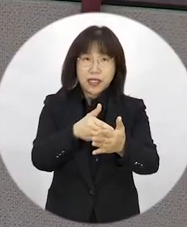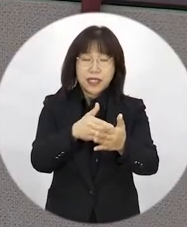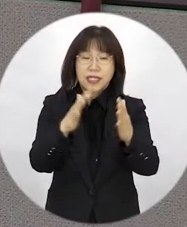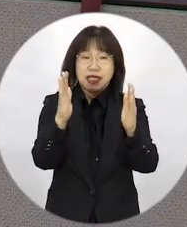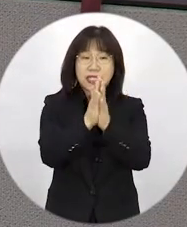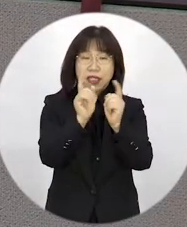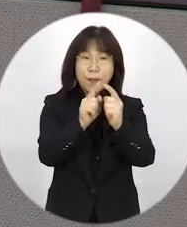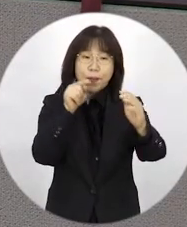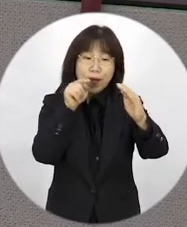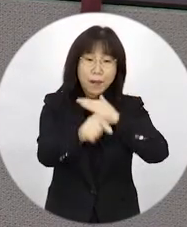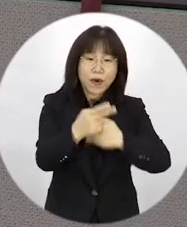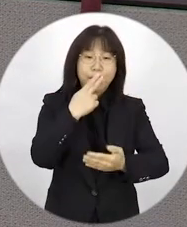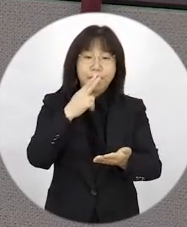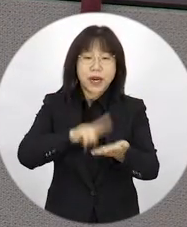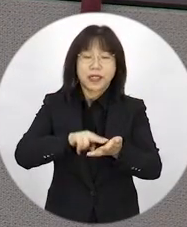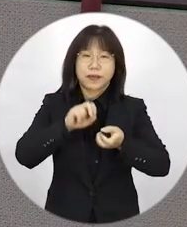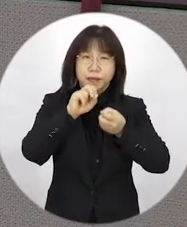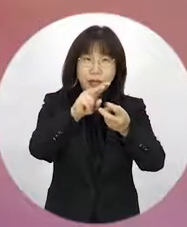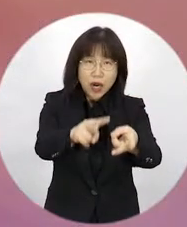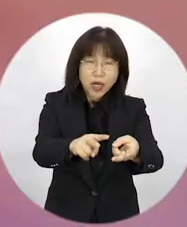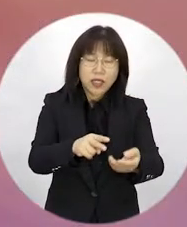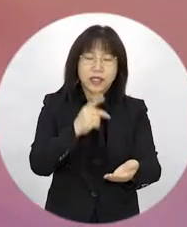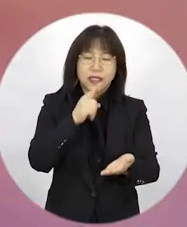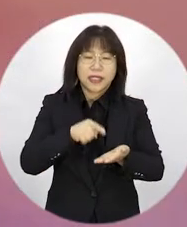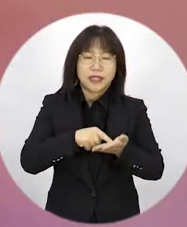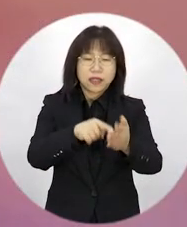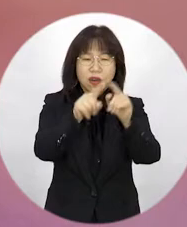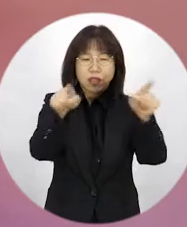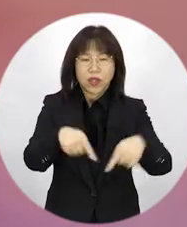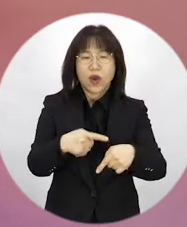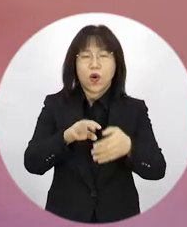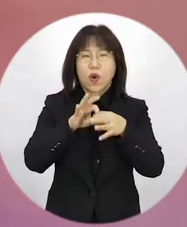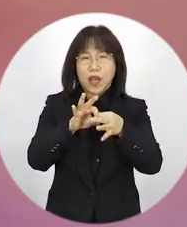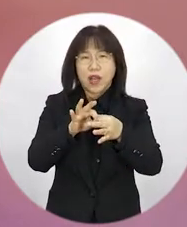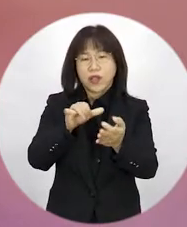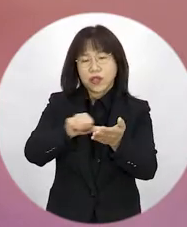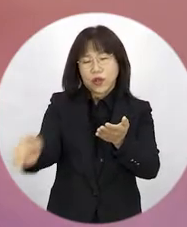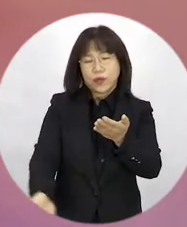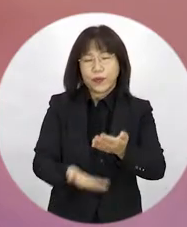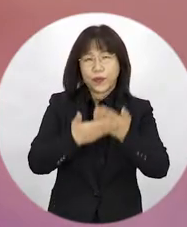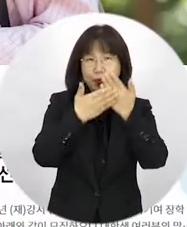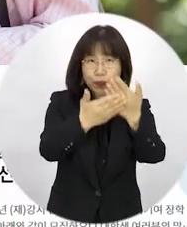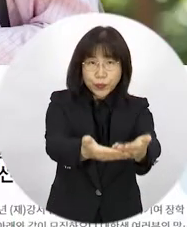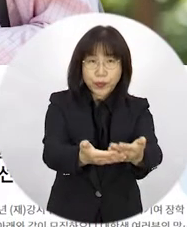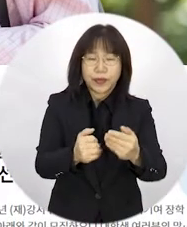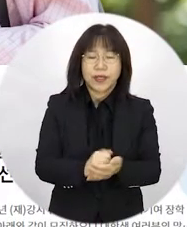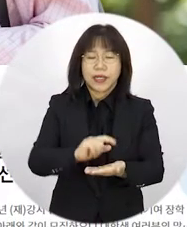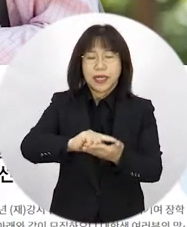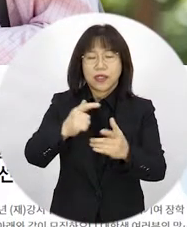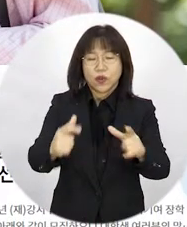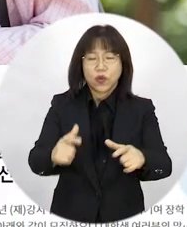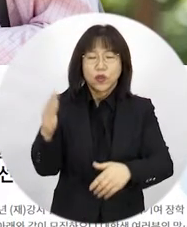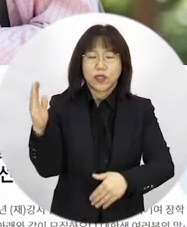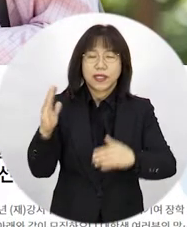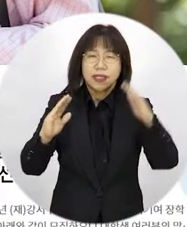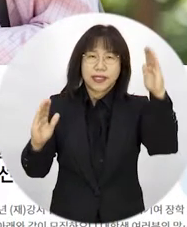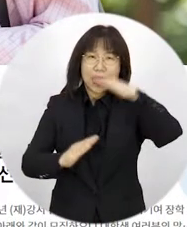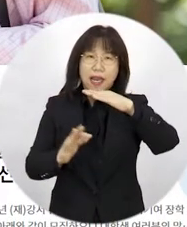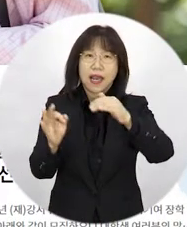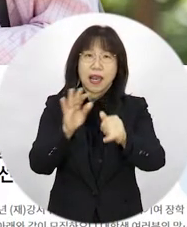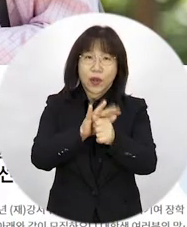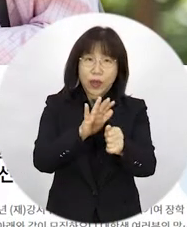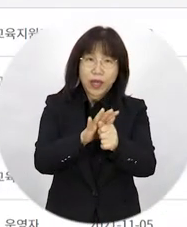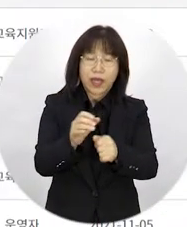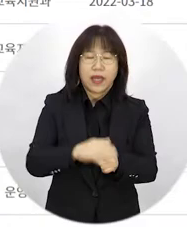사무국에 방문 또는 우편으로 신청서와 관련 서류를 제출하면 됩니다. 보다 자세한 사항은 강서구 장학회